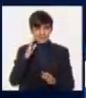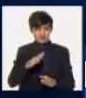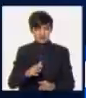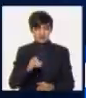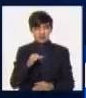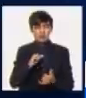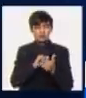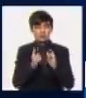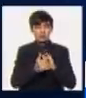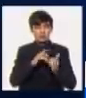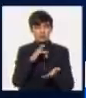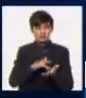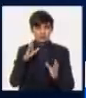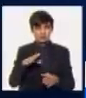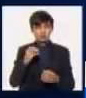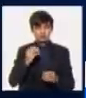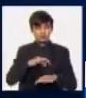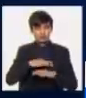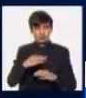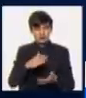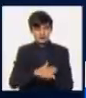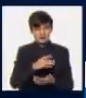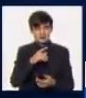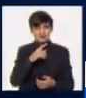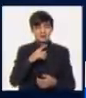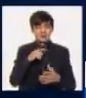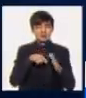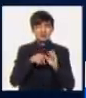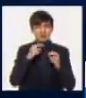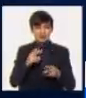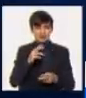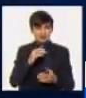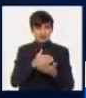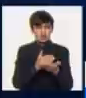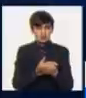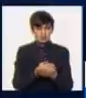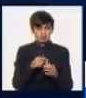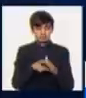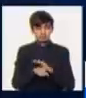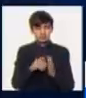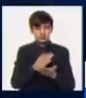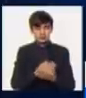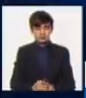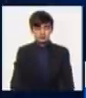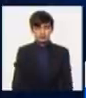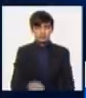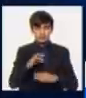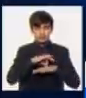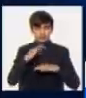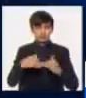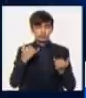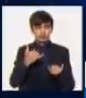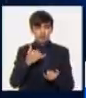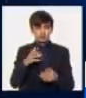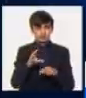но в Усть-Каменогорске еще строже. Индира, как у вас организован особый режим? Довольно жестко. И сегодня